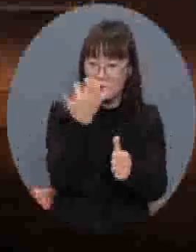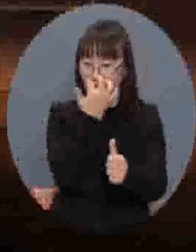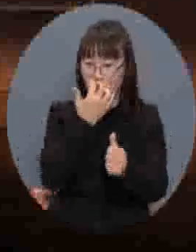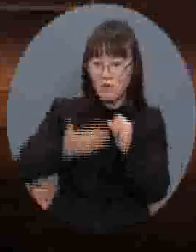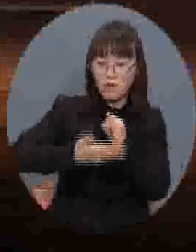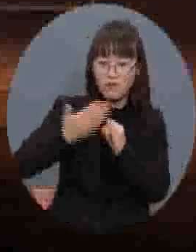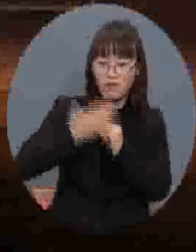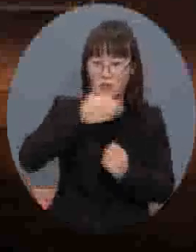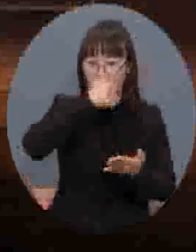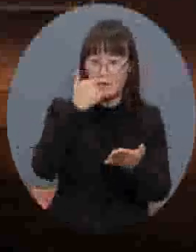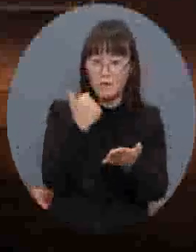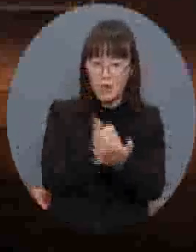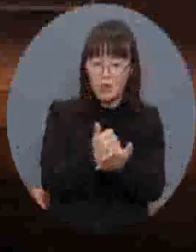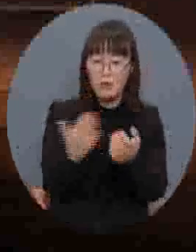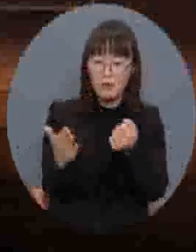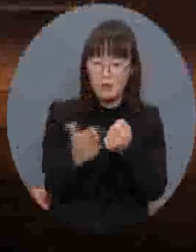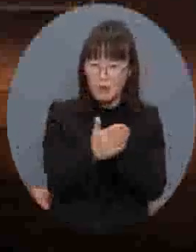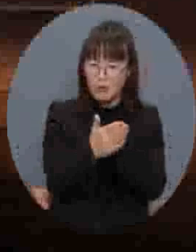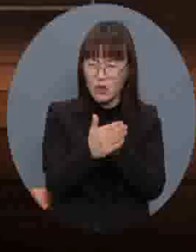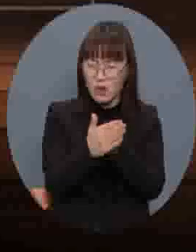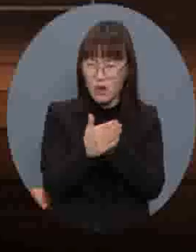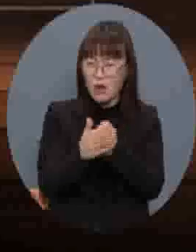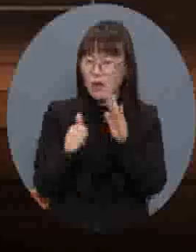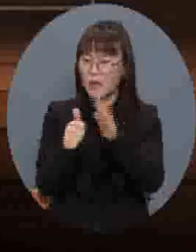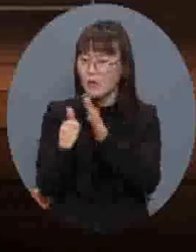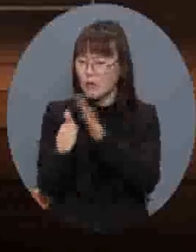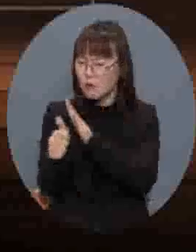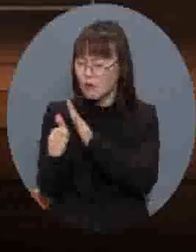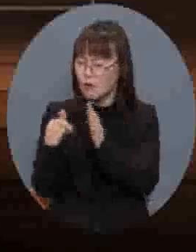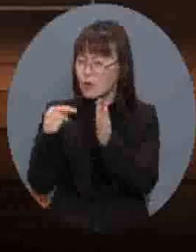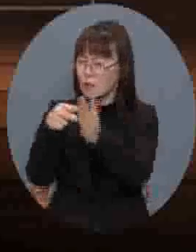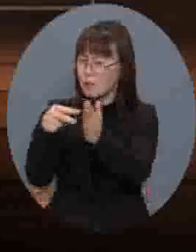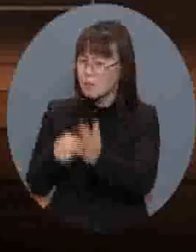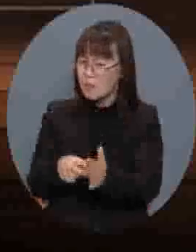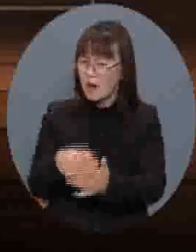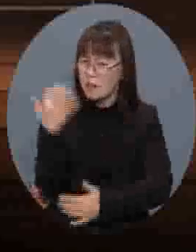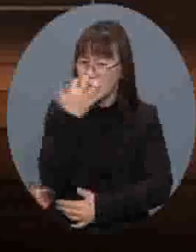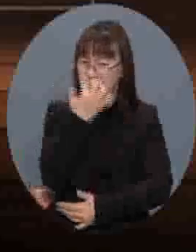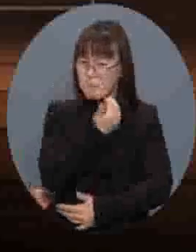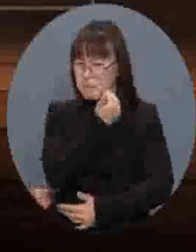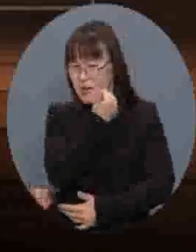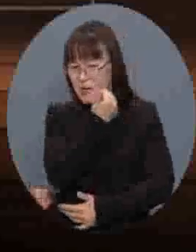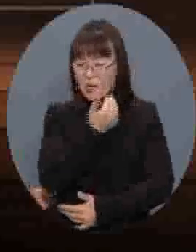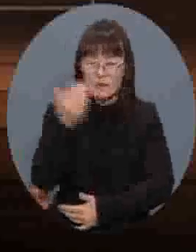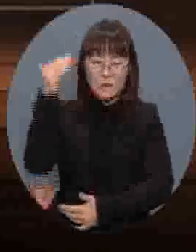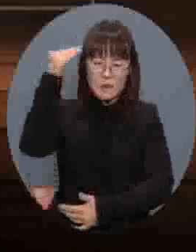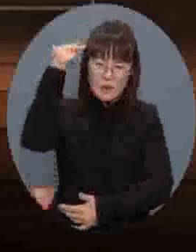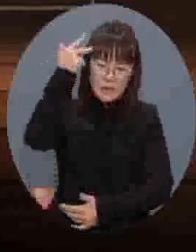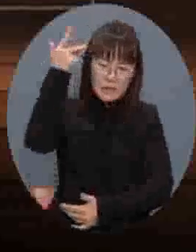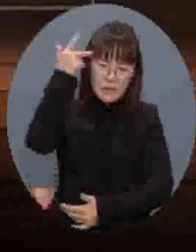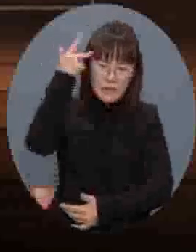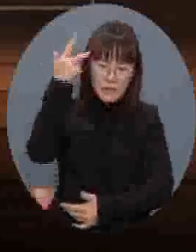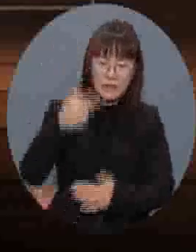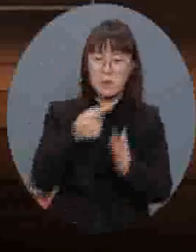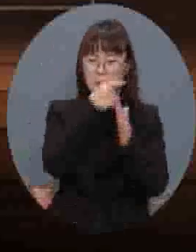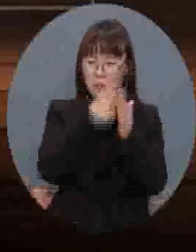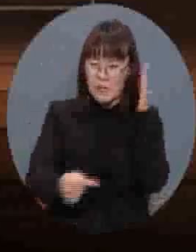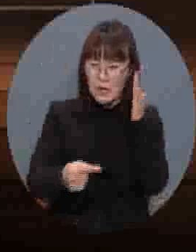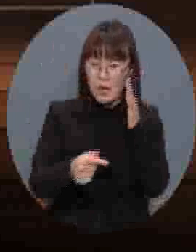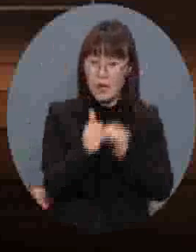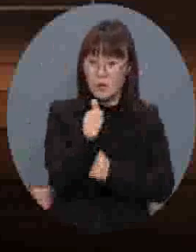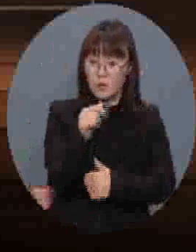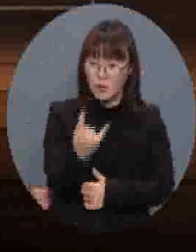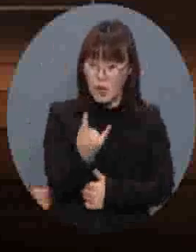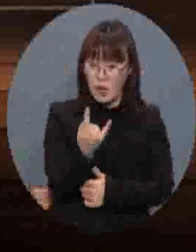범행을 저질렀다면서 피해자들은 상당한 성적 수치심과 정신적, 육체적 고통을 겪었고 최숙현